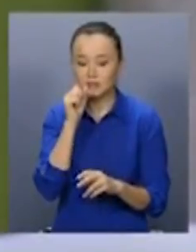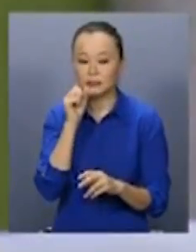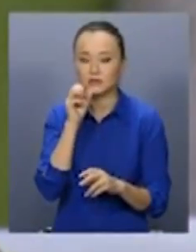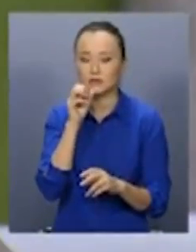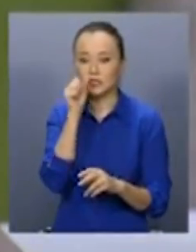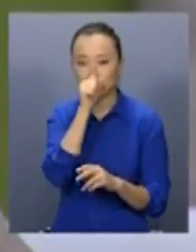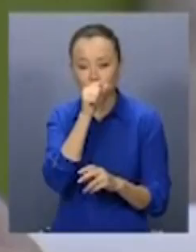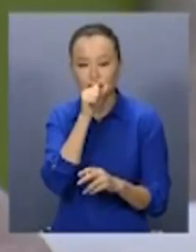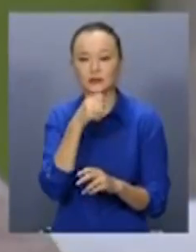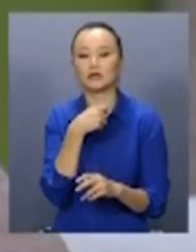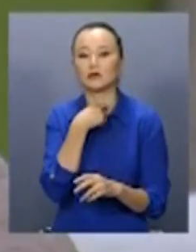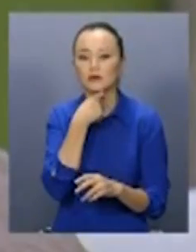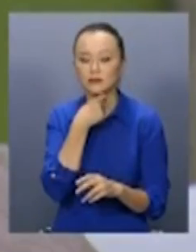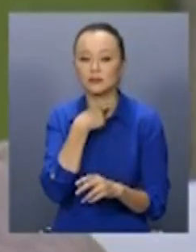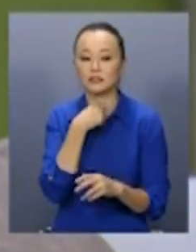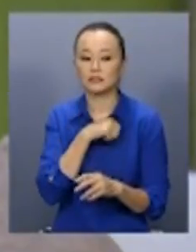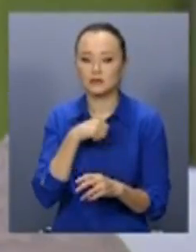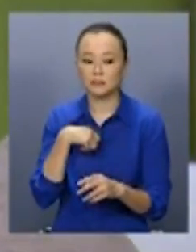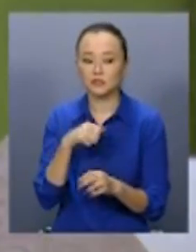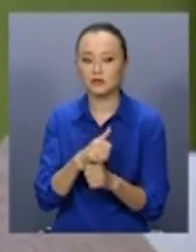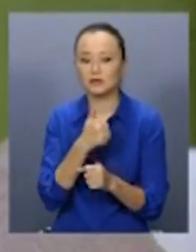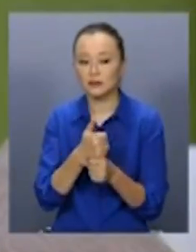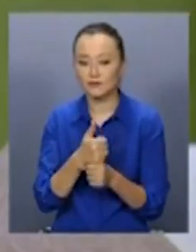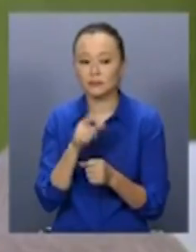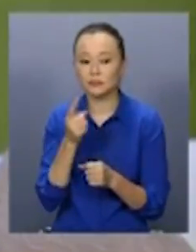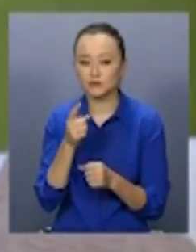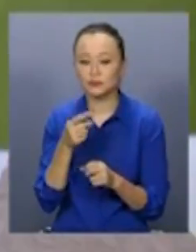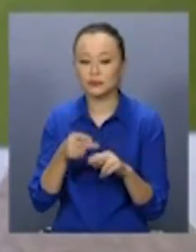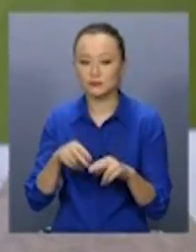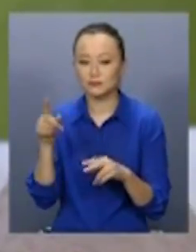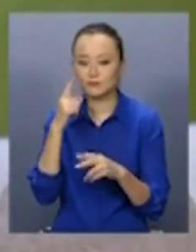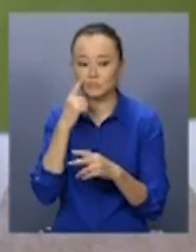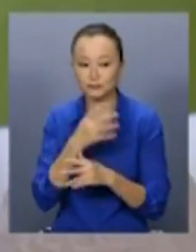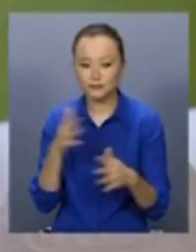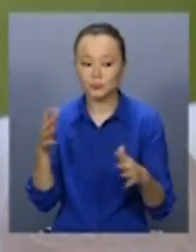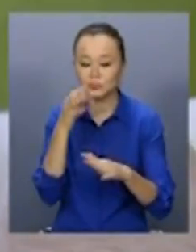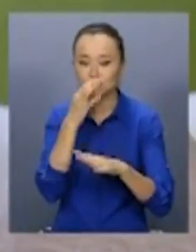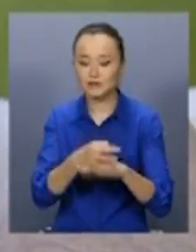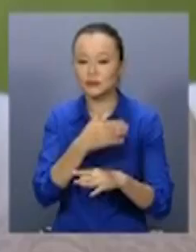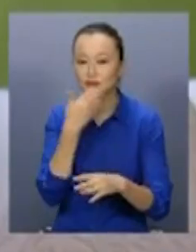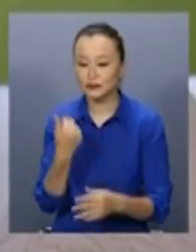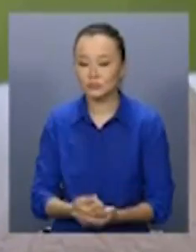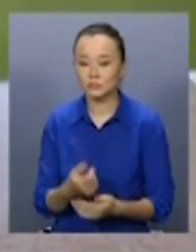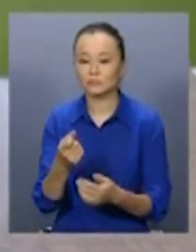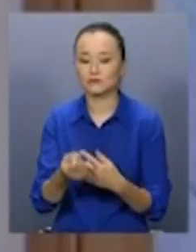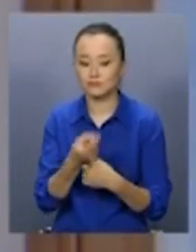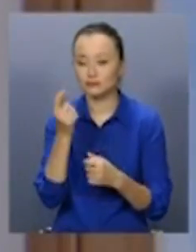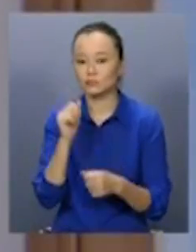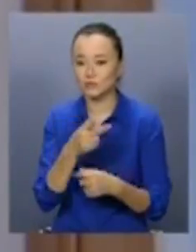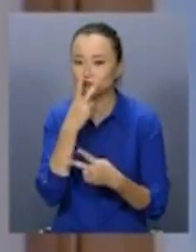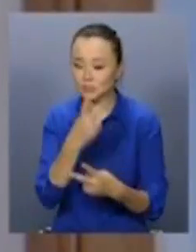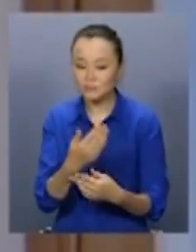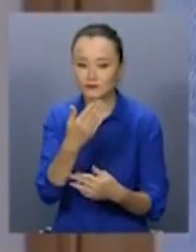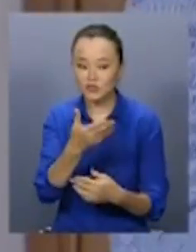жаңағы дауыс деген сияқты да енді. Енді неге соны көбірек айтпасқа деген сияқты. Ойдан ойтуат қараңыз. Демек,